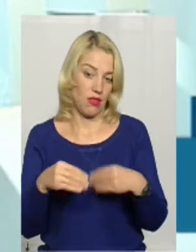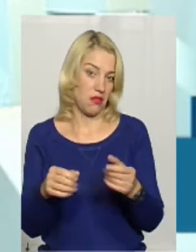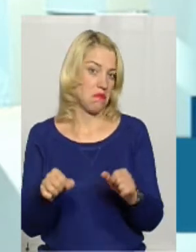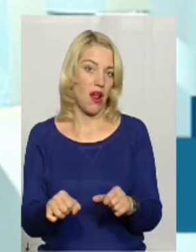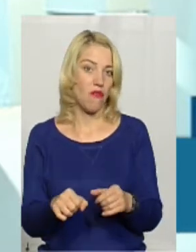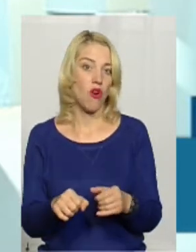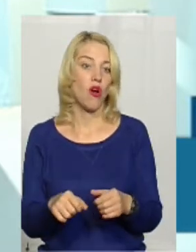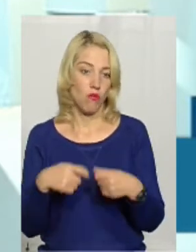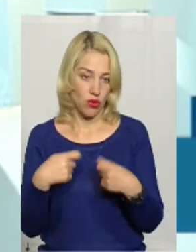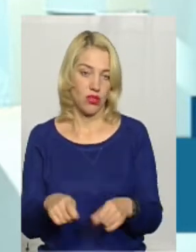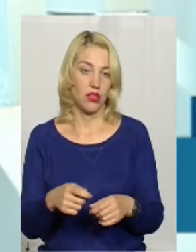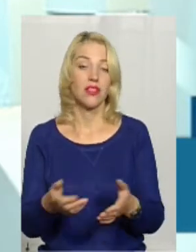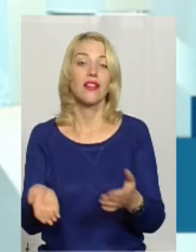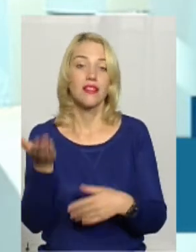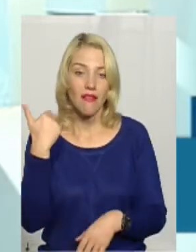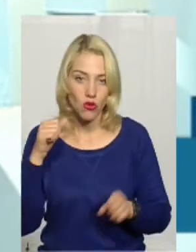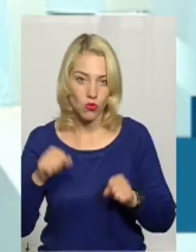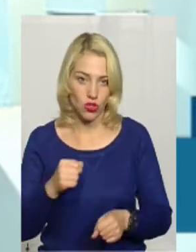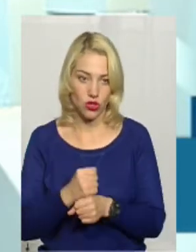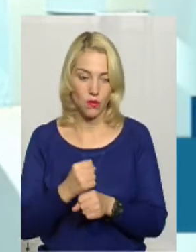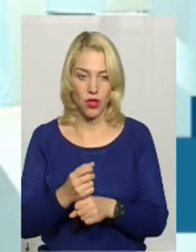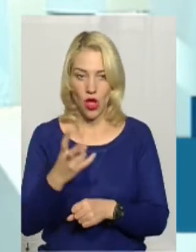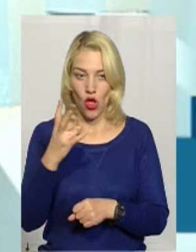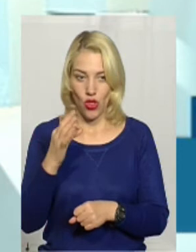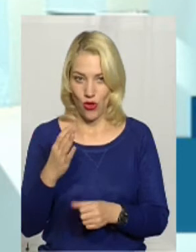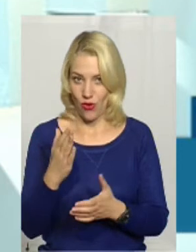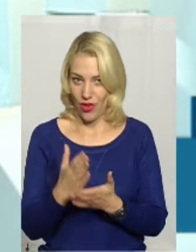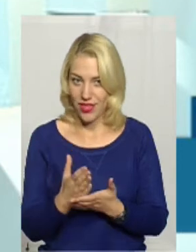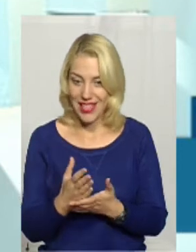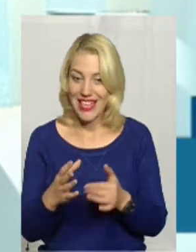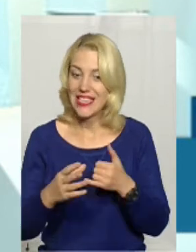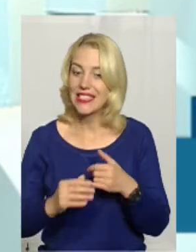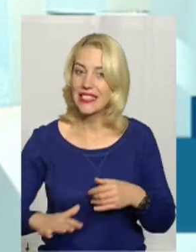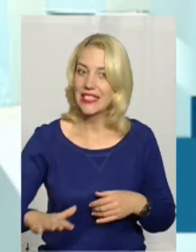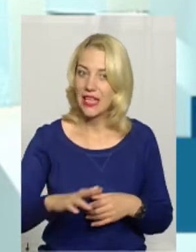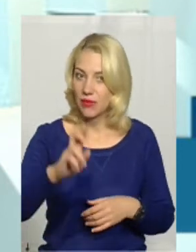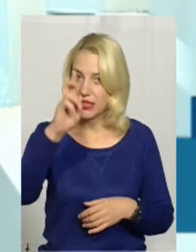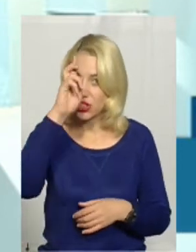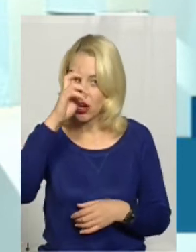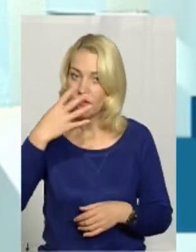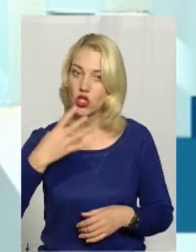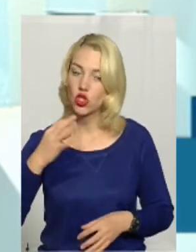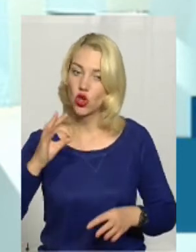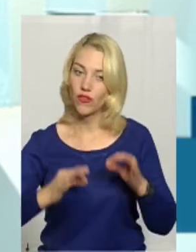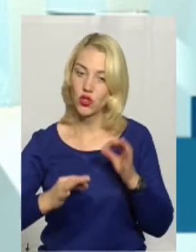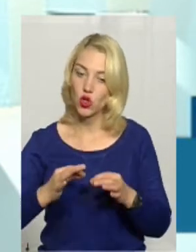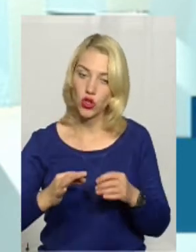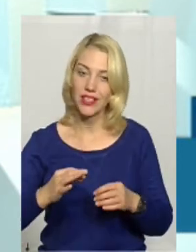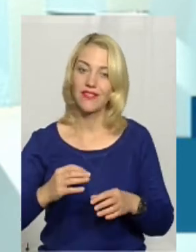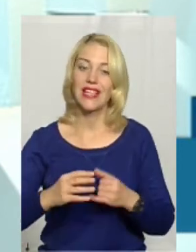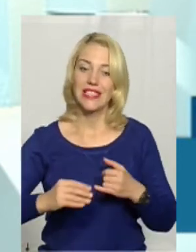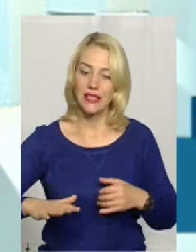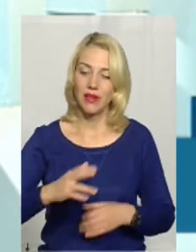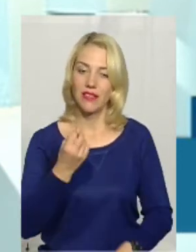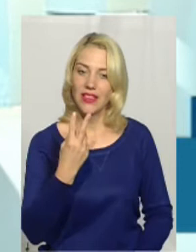продати? Давно можна зробити. Але ж є землі державні. І це майже 40% землі, 12 мільйонів гектарів